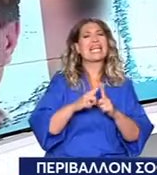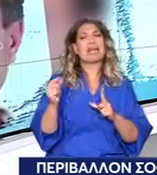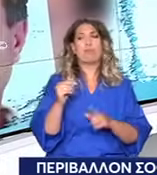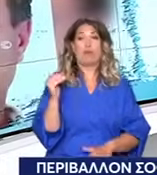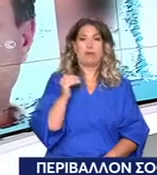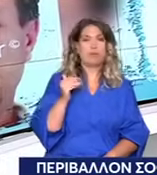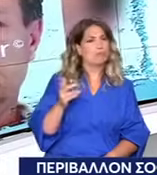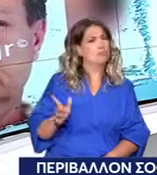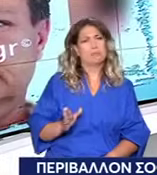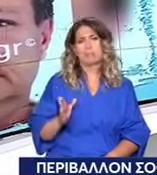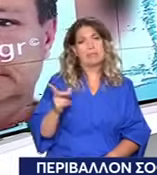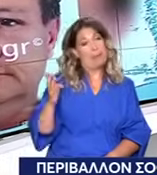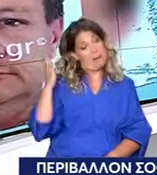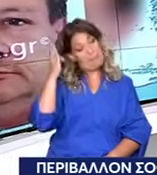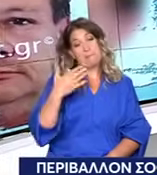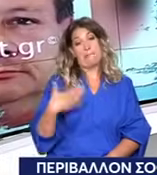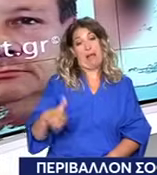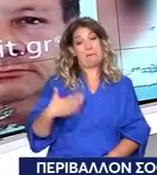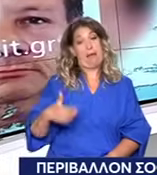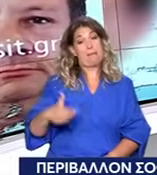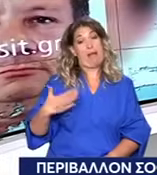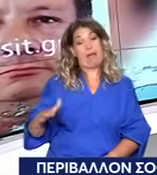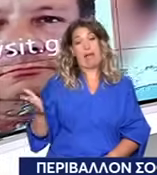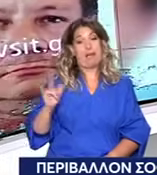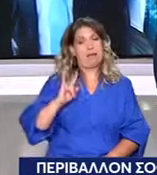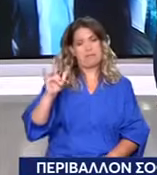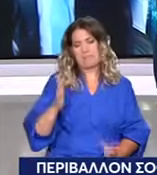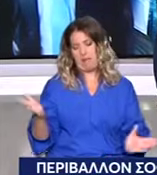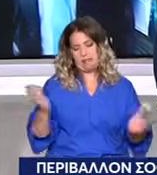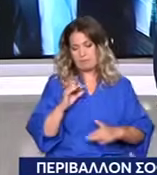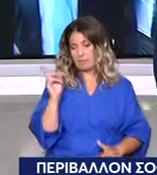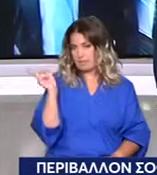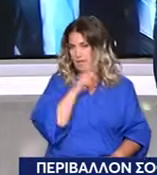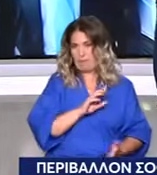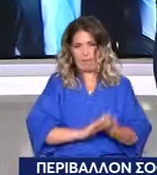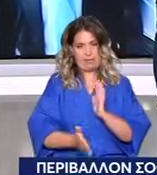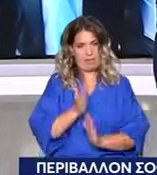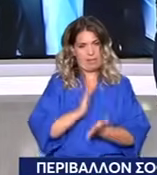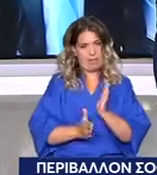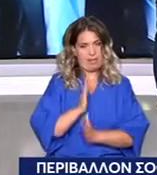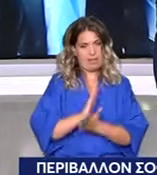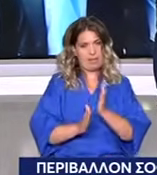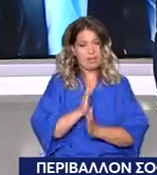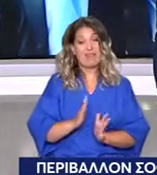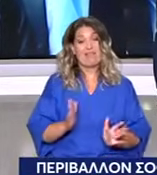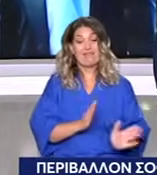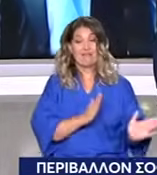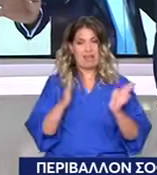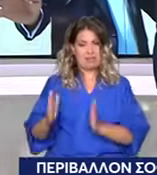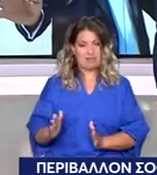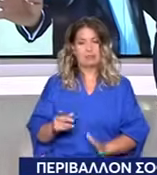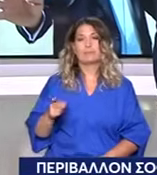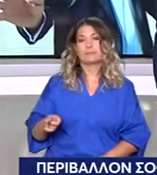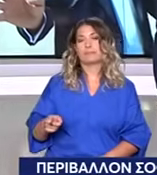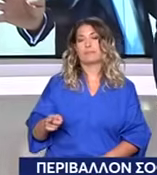άμεσα δεν επήγε, όπως λέει το περιβάλλον, αλλά αντίθετα ακόμη δεν έχουν βγει καν τα αποτελέσματα των εξετάσεων που έχει δώσει η